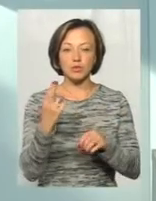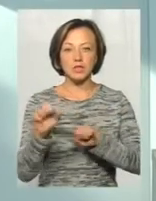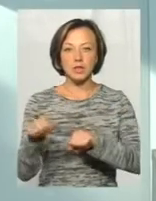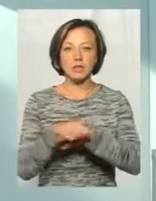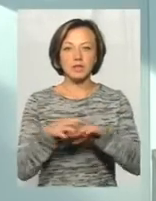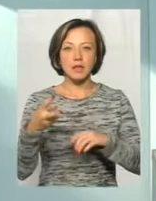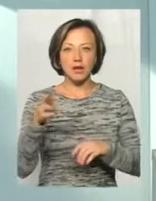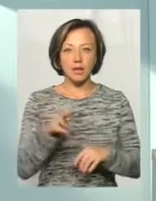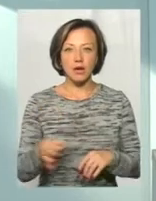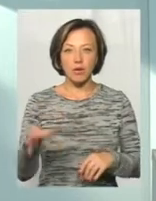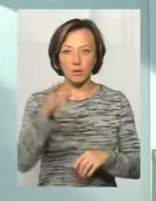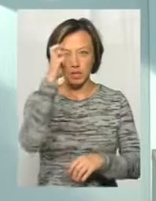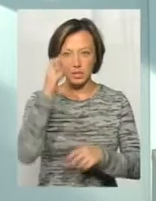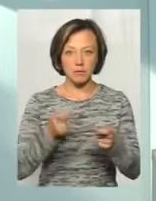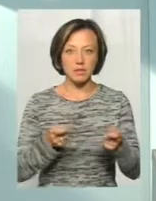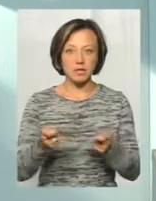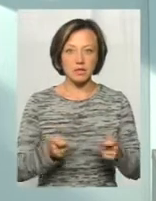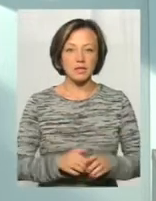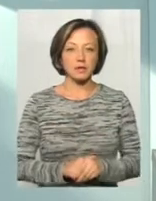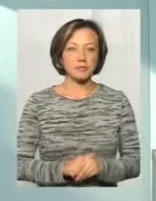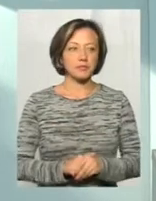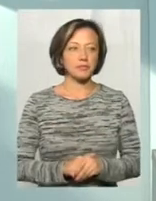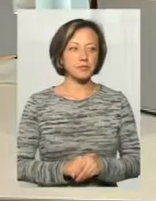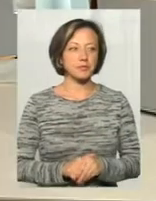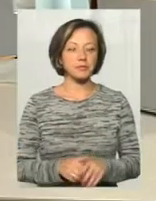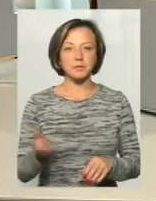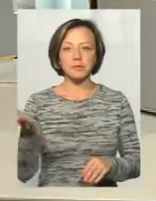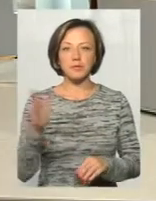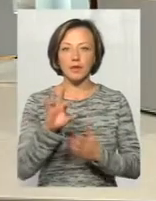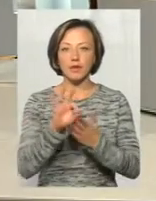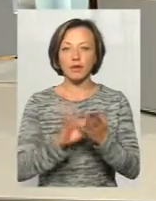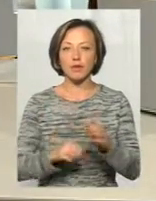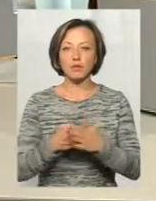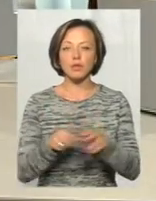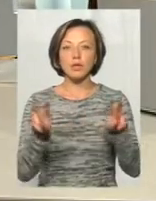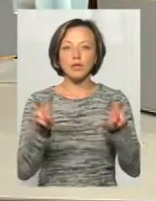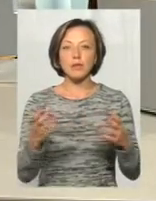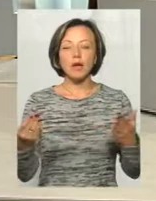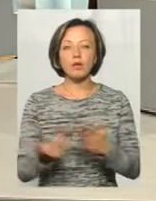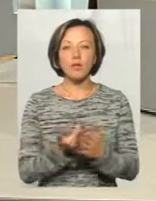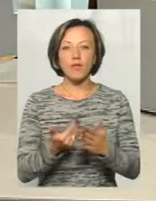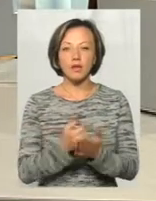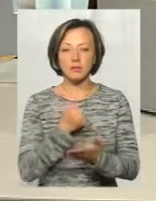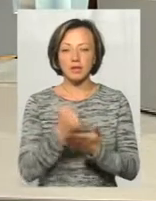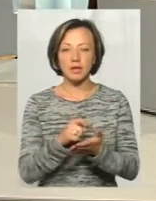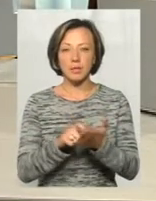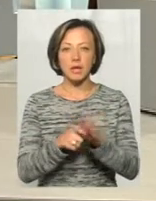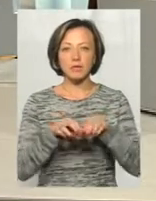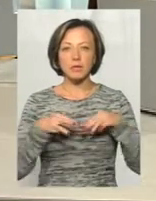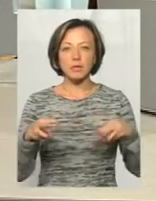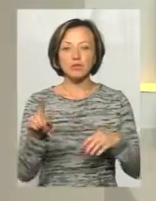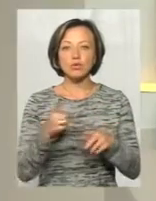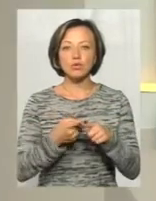населення облдержадміністрації. Доброго дня. Доброго дня. І давайте зразу до теми. Отож, які новації були прийняті Кабінетом міністрів і що